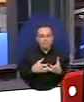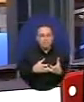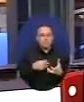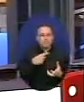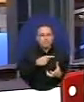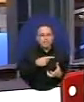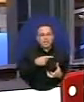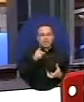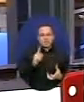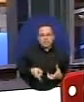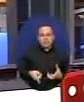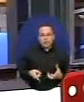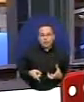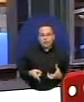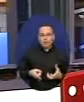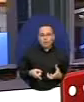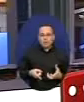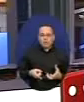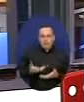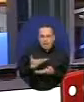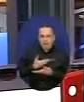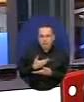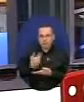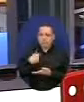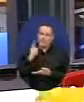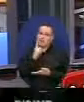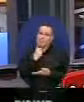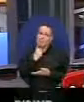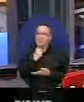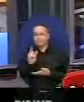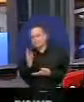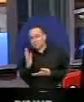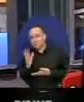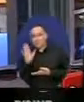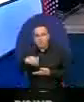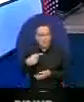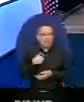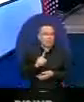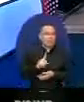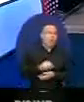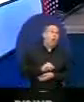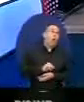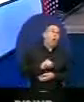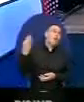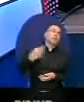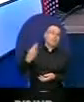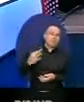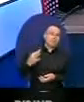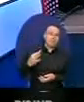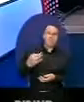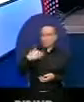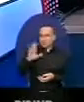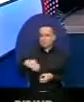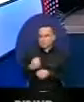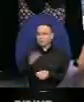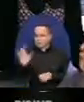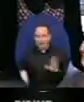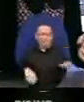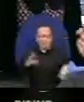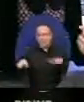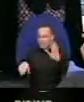החוסר שלמות שבחיים. זאת אומרת, את זה שאת אימא מצ'וקמקת ואת גם לא עד הסוף, כאילו, בג'אגלינג הבלתי נגמר